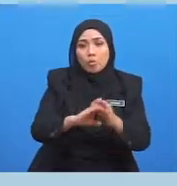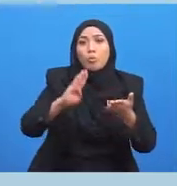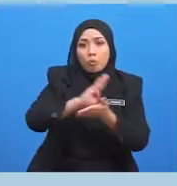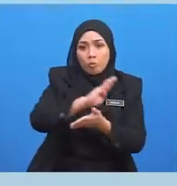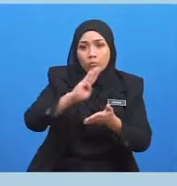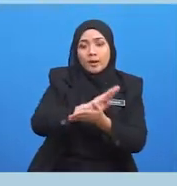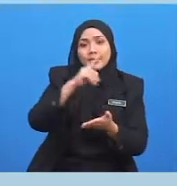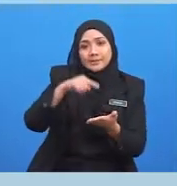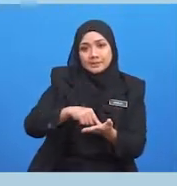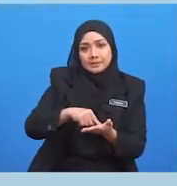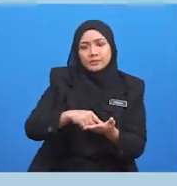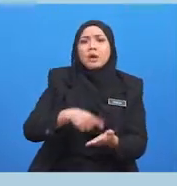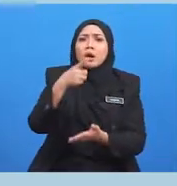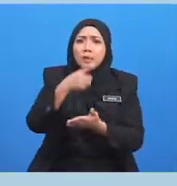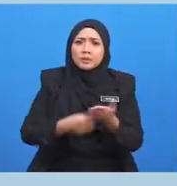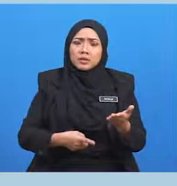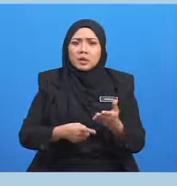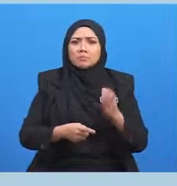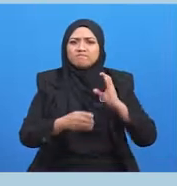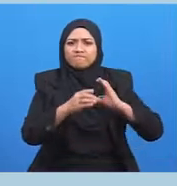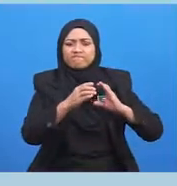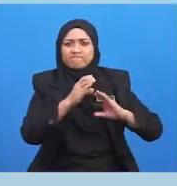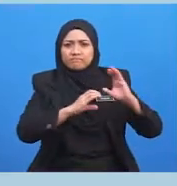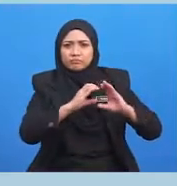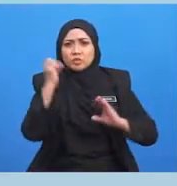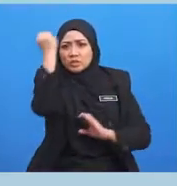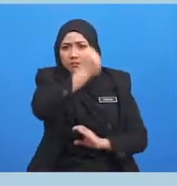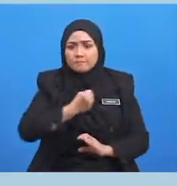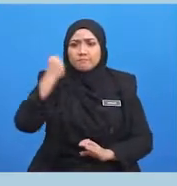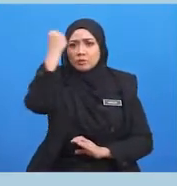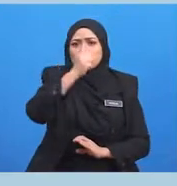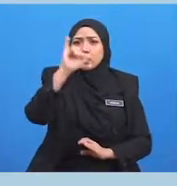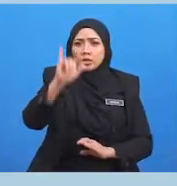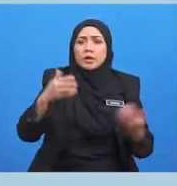ini. Apakah ciri-ciri yang terdapat